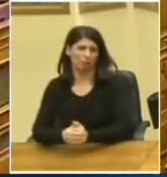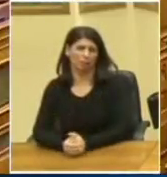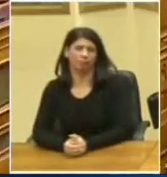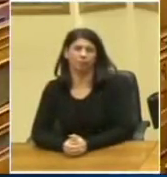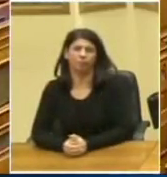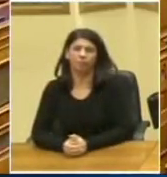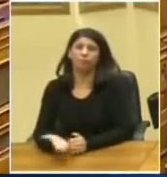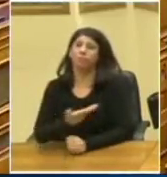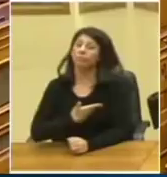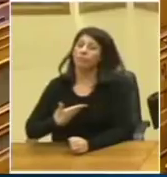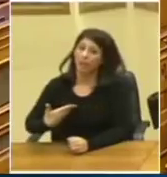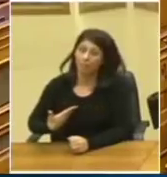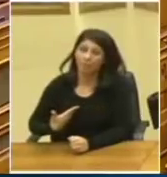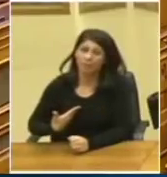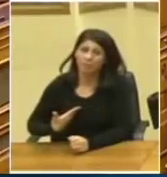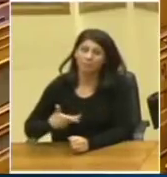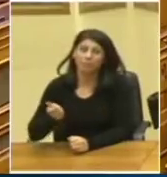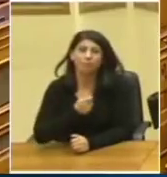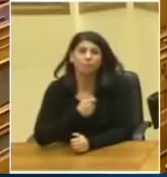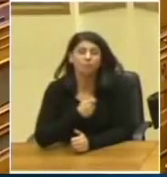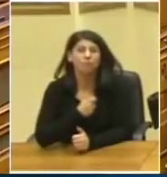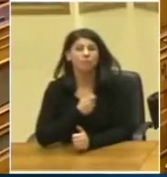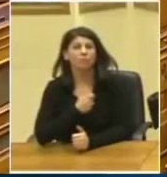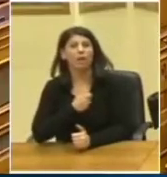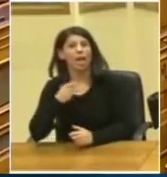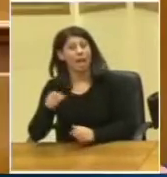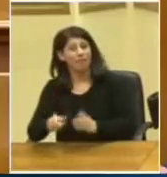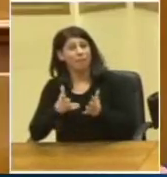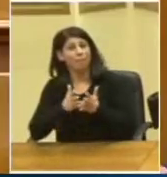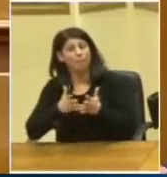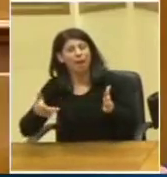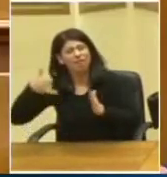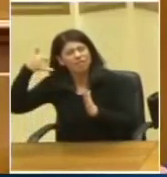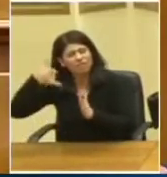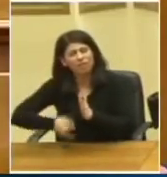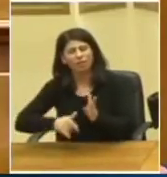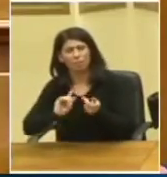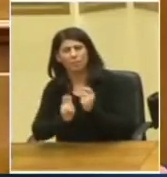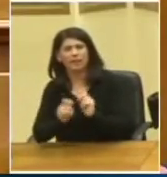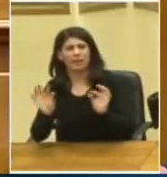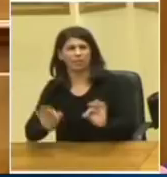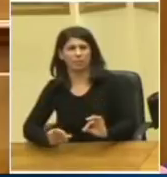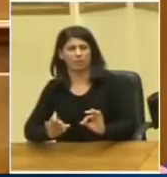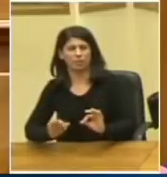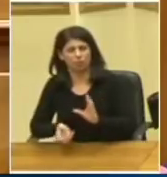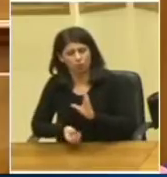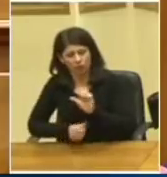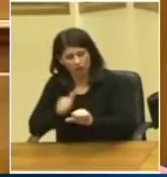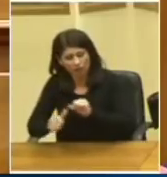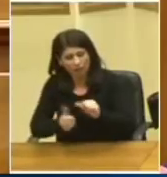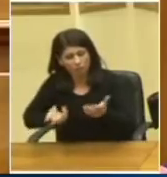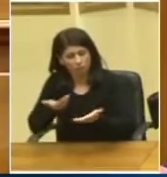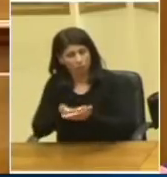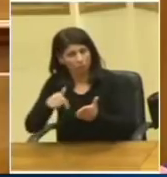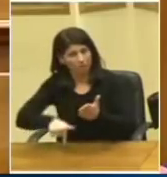Εμείς λοιπόν θεωρούμε αναγκαίες αυτές τις μεγάλες βαθιές μεταρρυθμιστικές τομές που προτείνουμε σήμερα